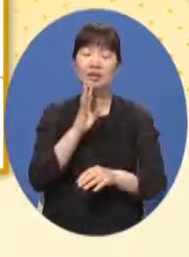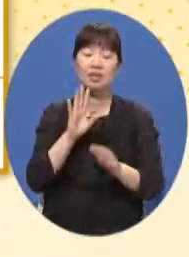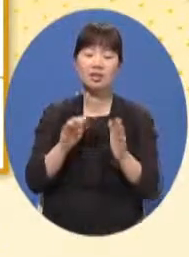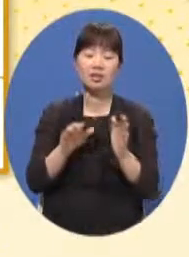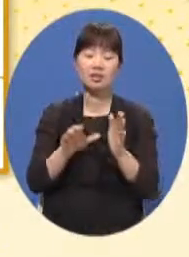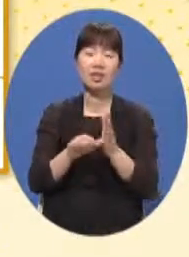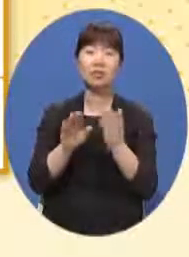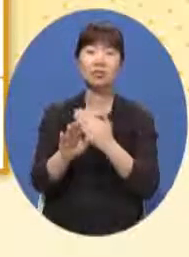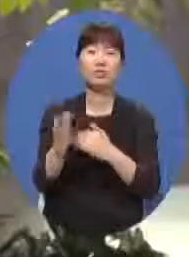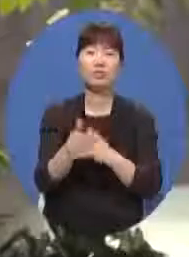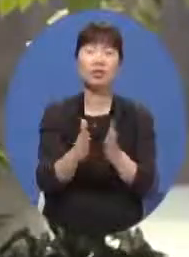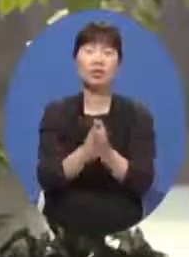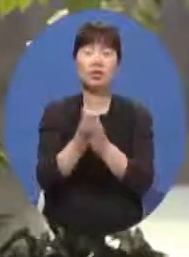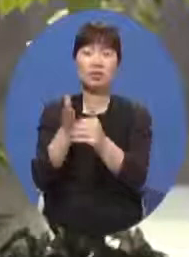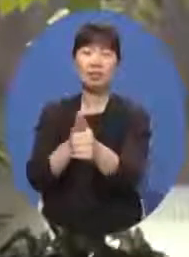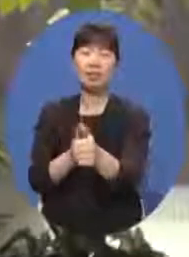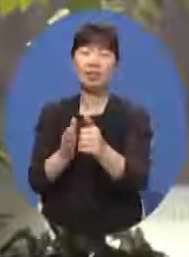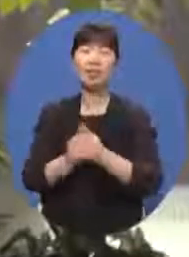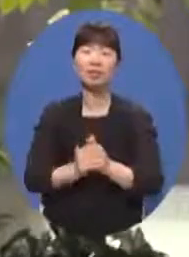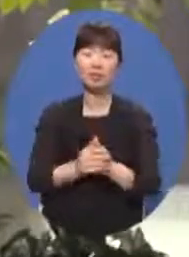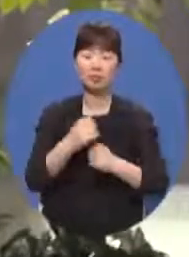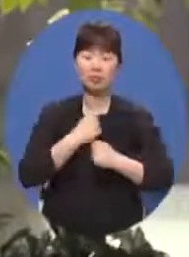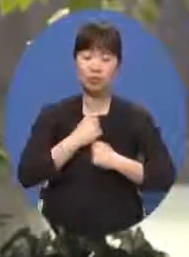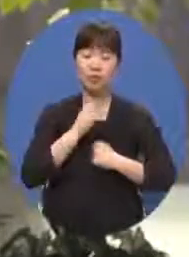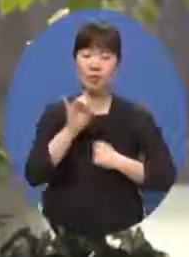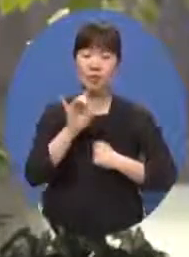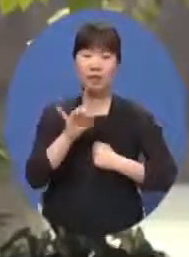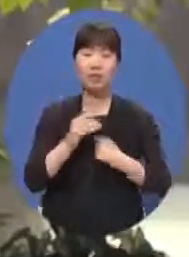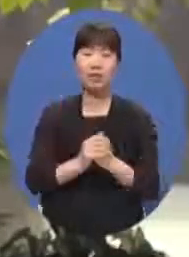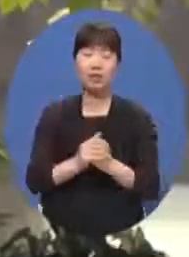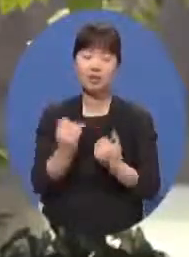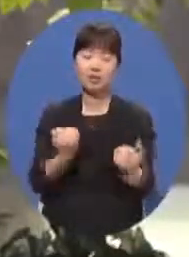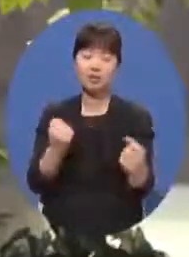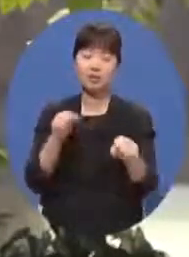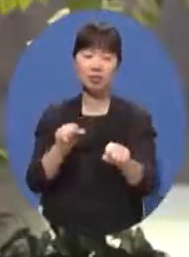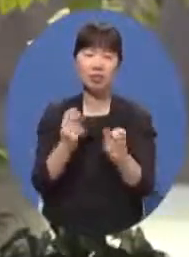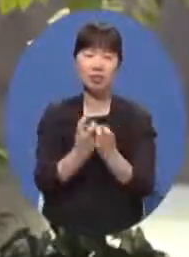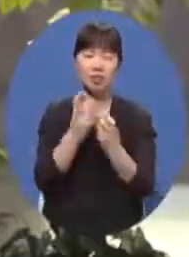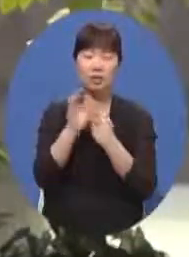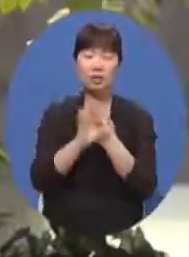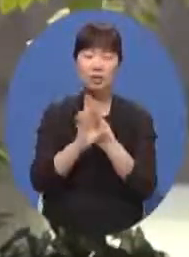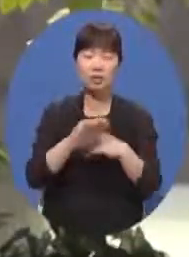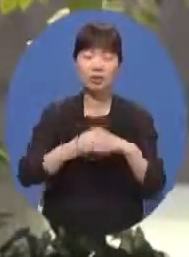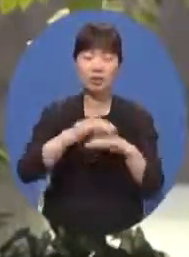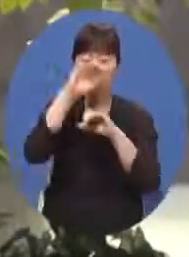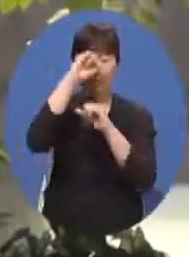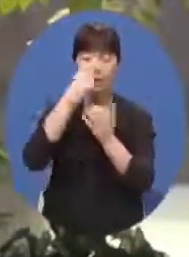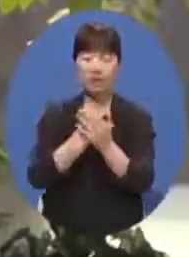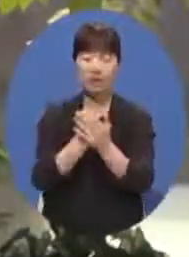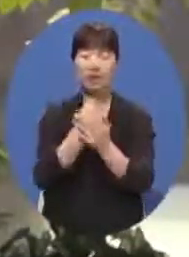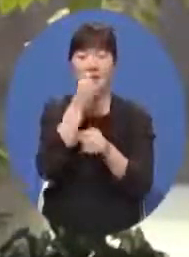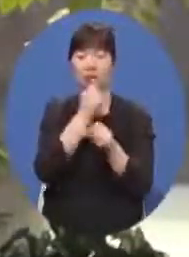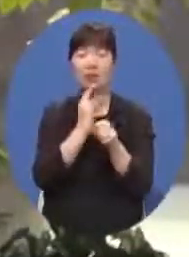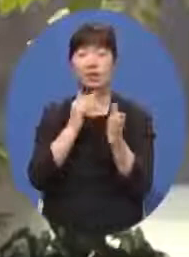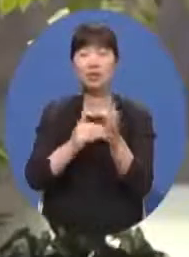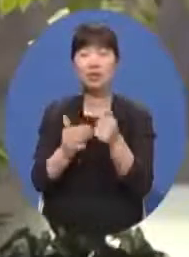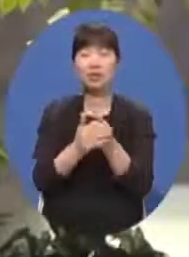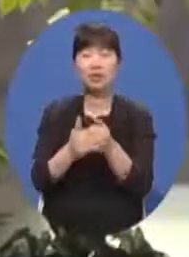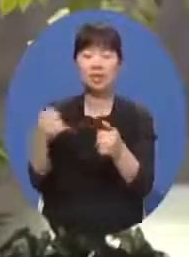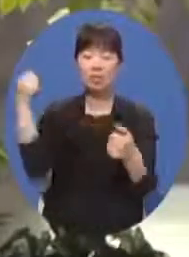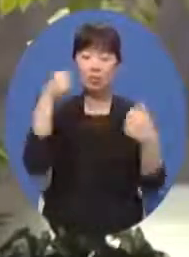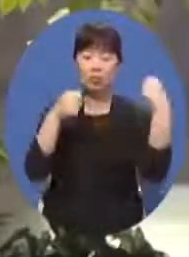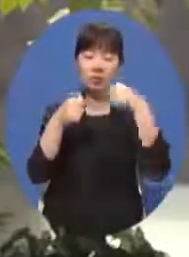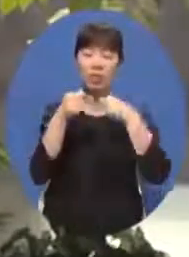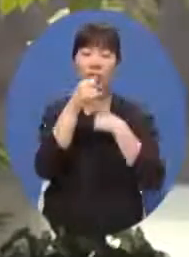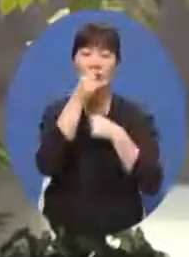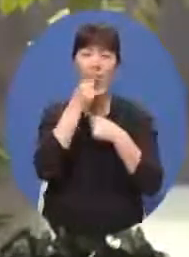이후부터 예, 시작을 하면 좋은데 주의할 점은 이 태권도가 어떻게 보면 뭐 손이나 발 이런 걸 차기 때문에 좀